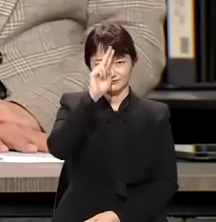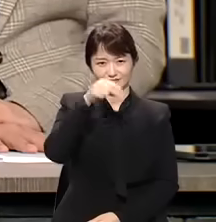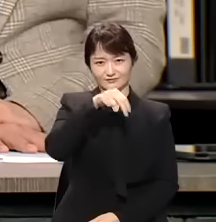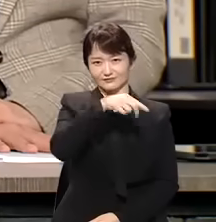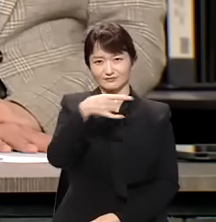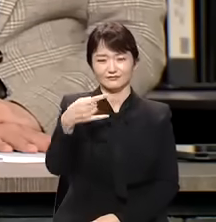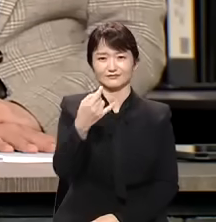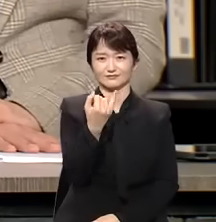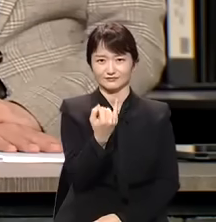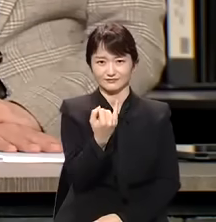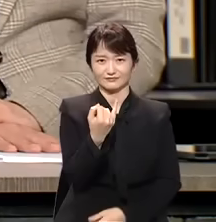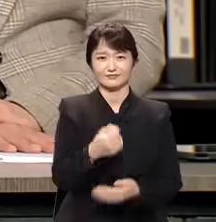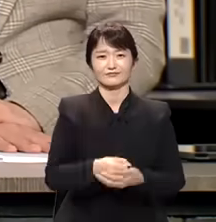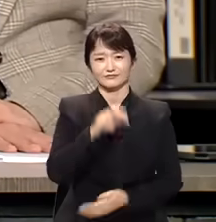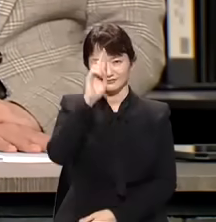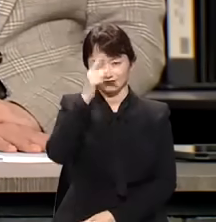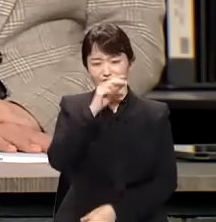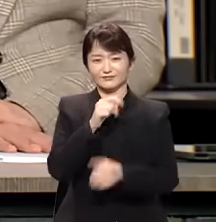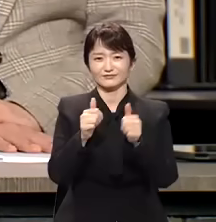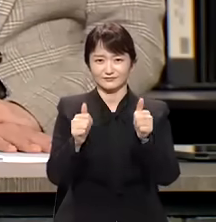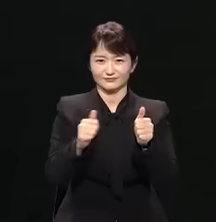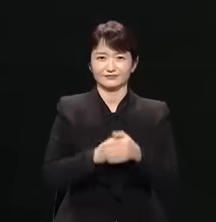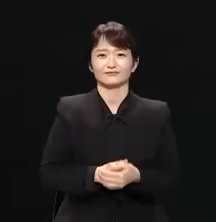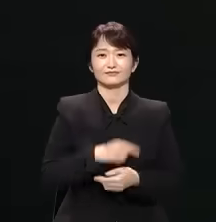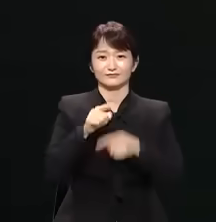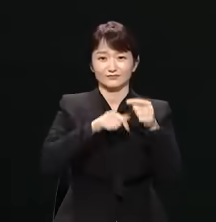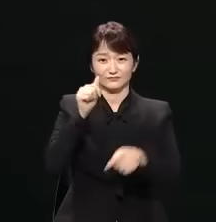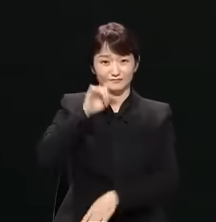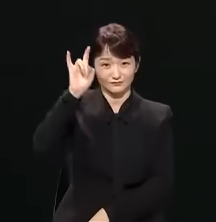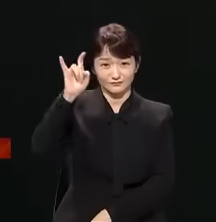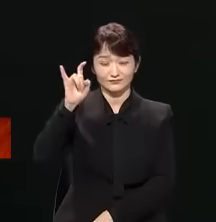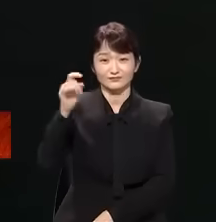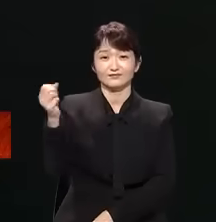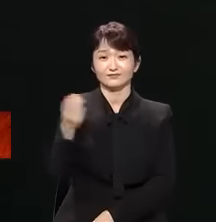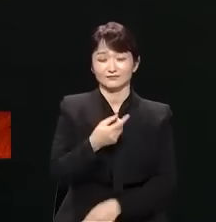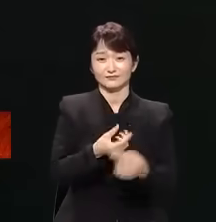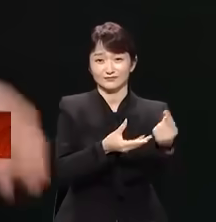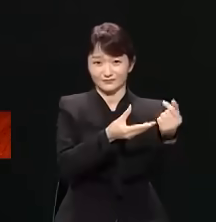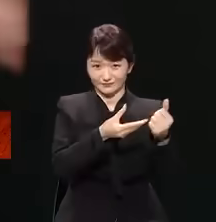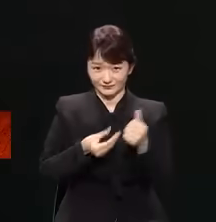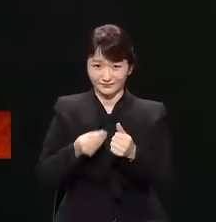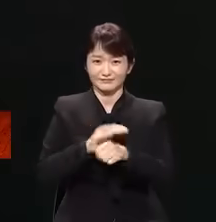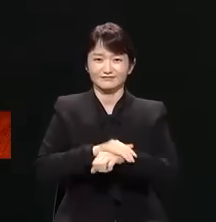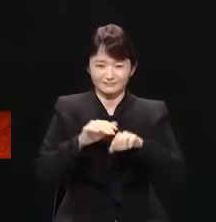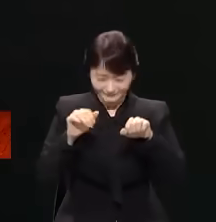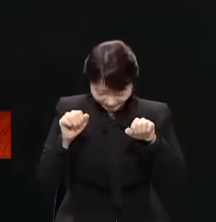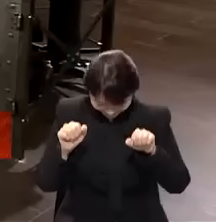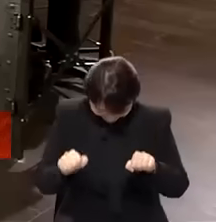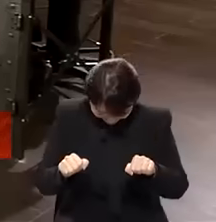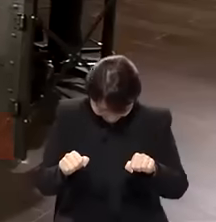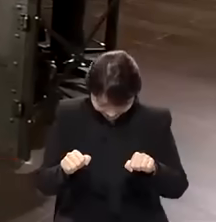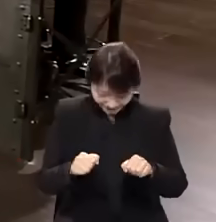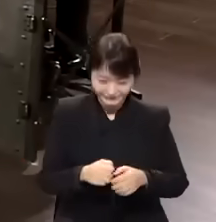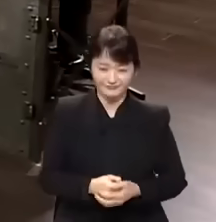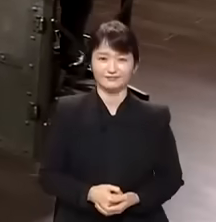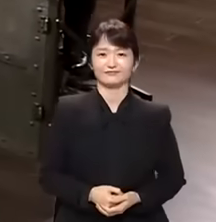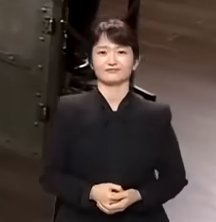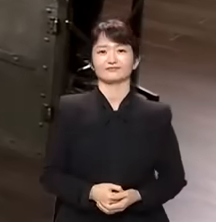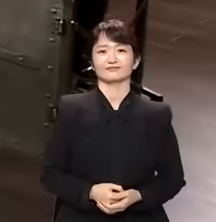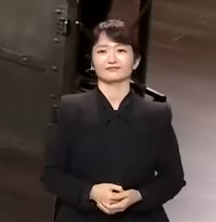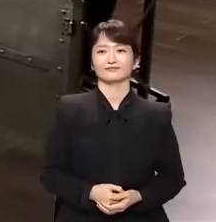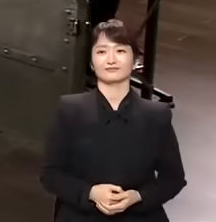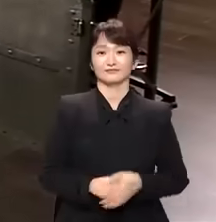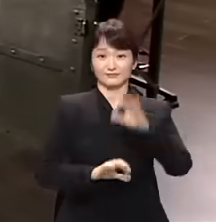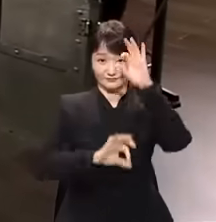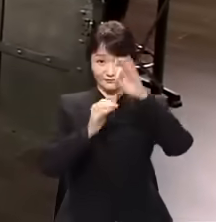한국사이버 교수 박지 변호사 그리고 수 선생님 다시 나오셨습니다 안녕하세요 안녕하세요 예